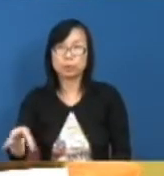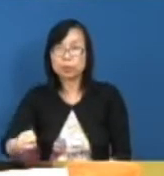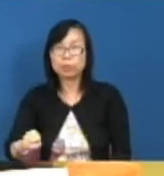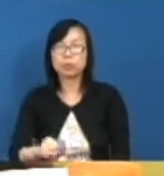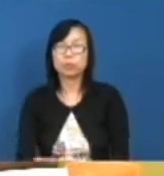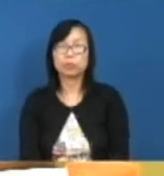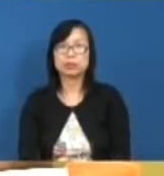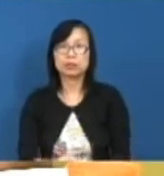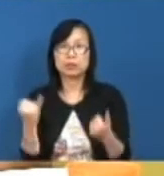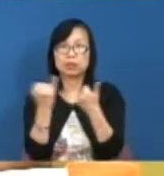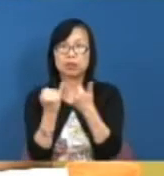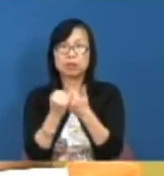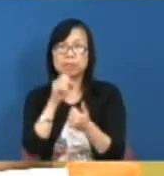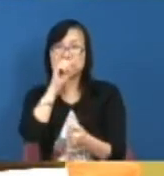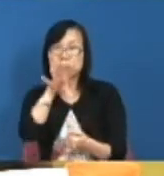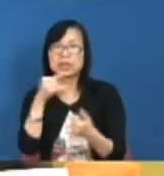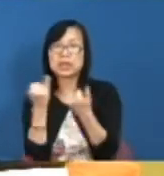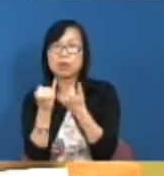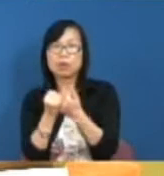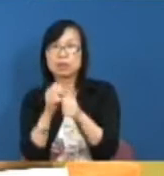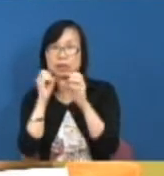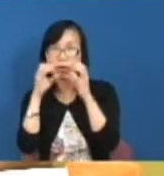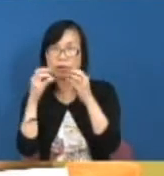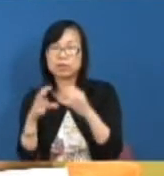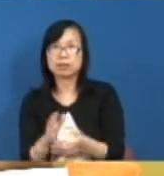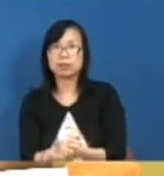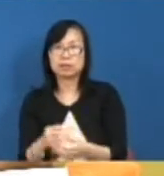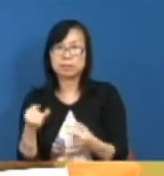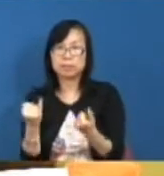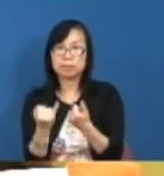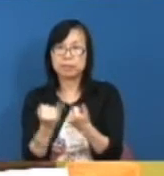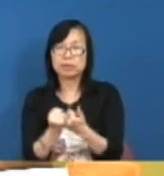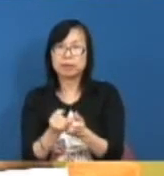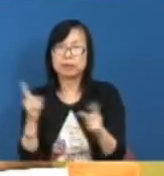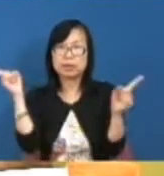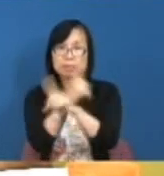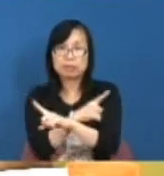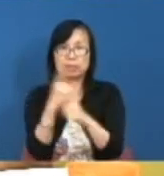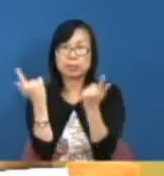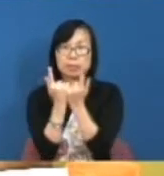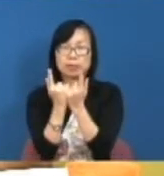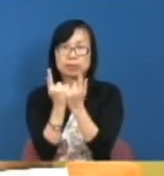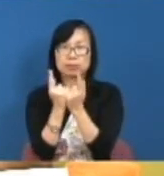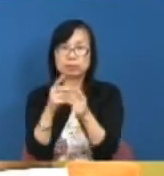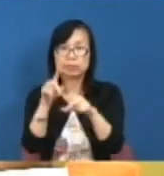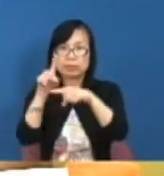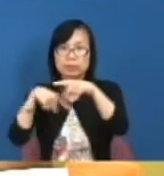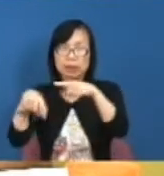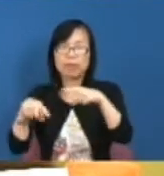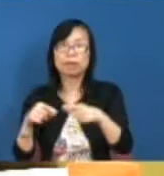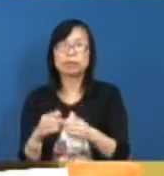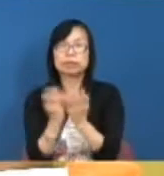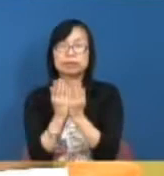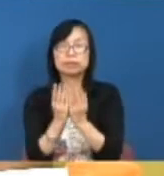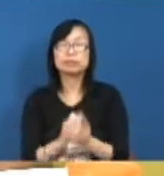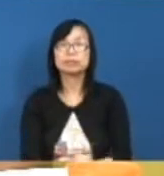根據學生會諮詢咪得咯？人哋學生會代表你北京大學咯。你又怎樣搞另一檔事呢？是不是要